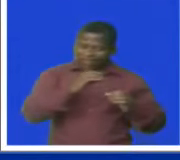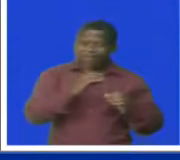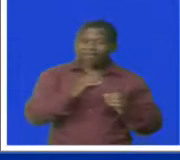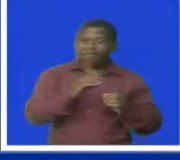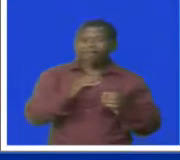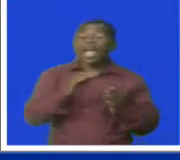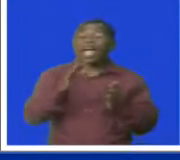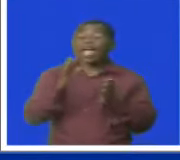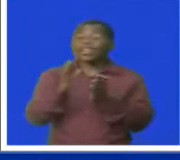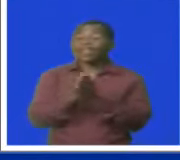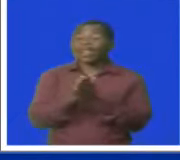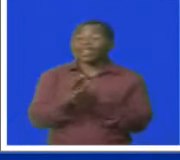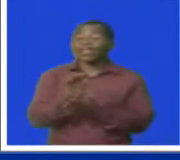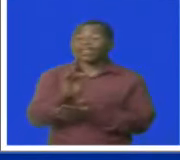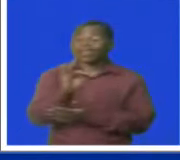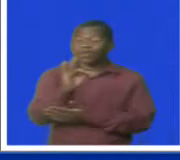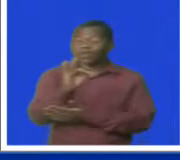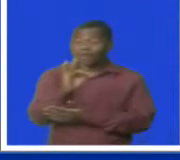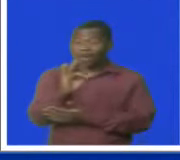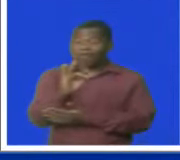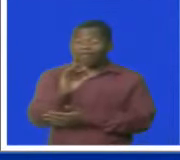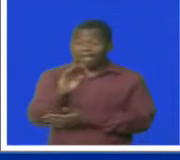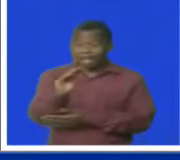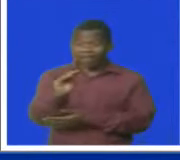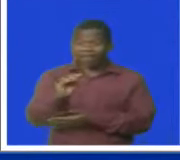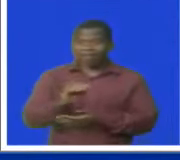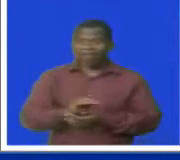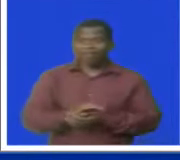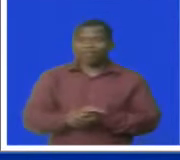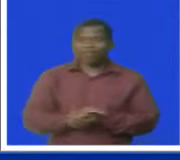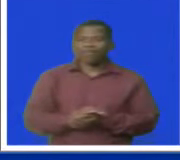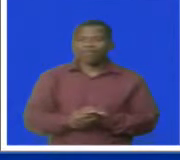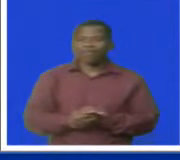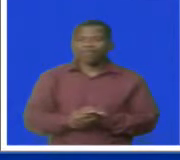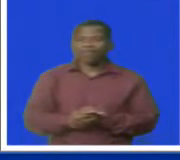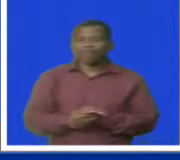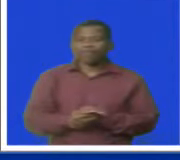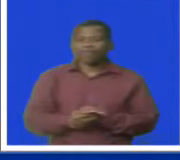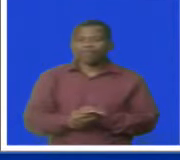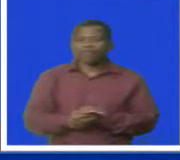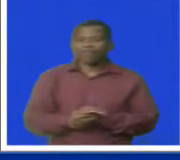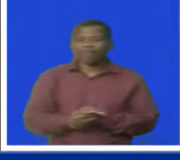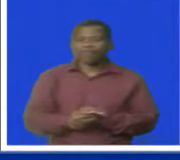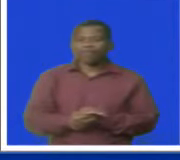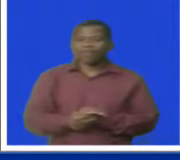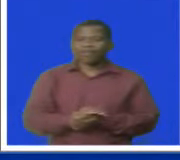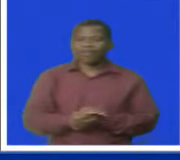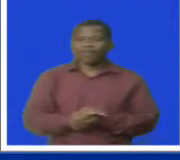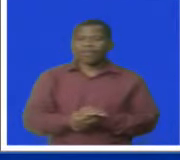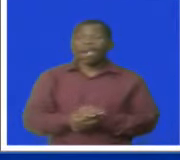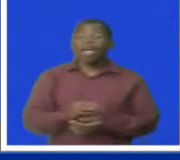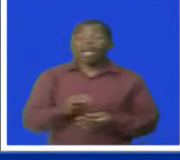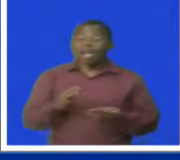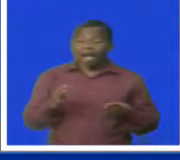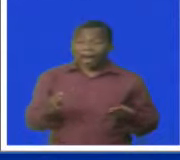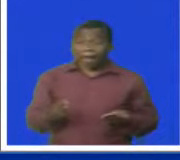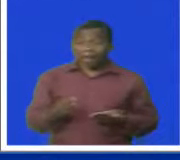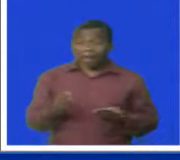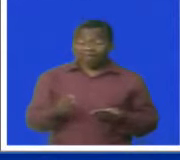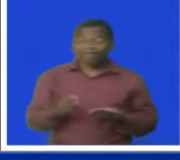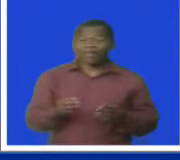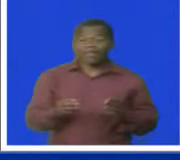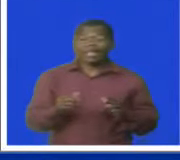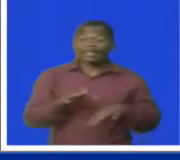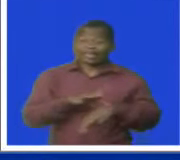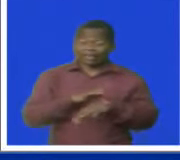12 kutholakele ukuthi banawo lomkhuhlane. Lasokwenta ke sibalo sebantfu kutsi labana lomkhuhlane babe ngu